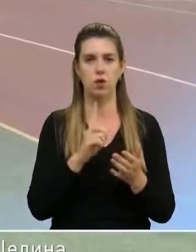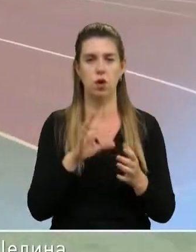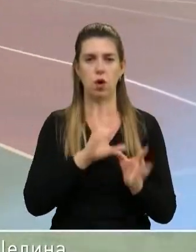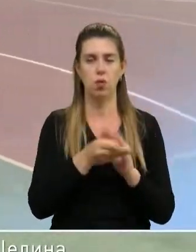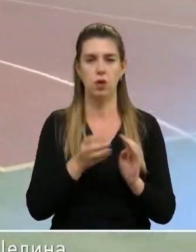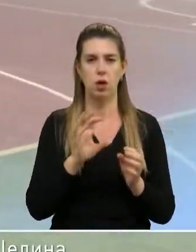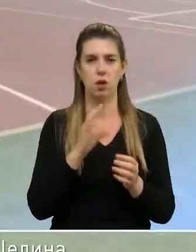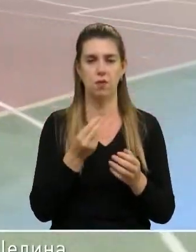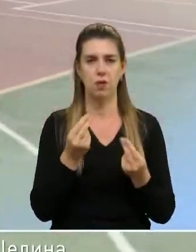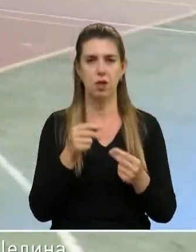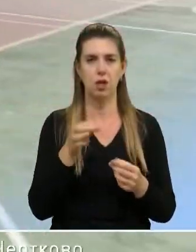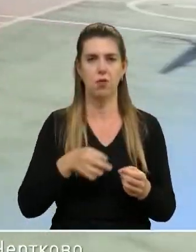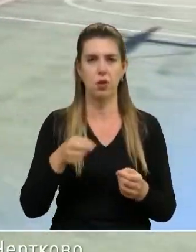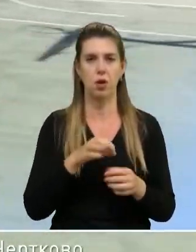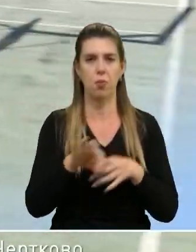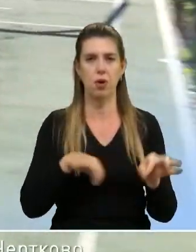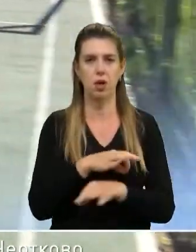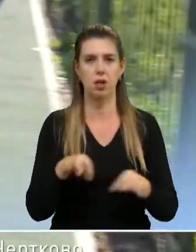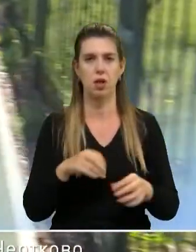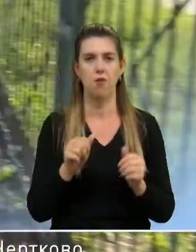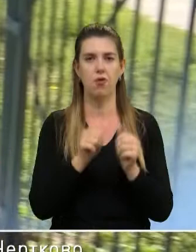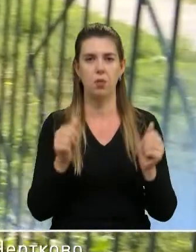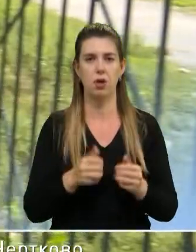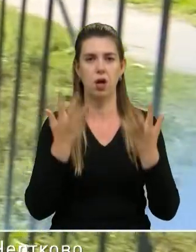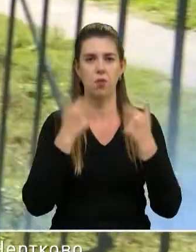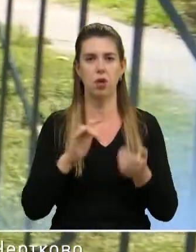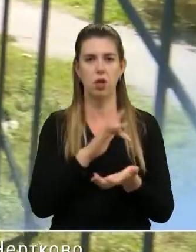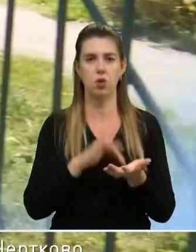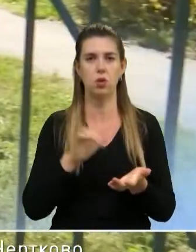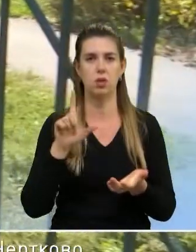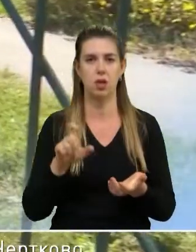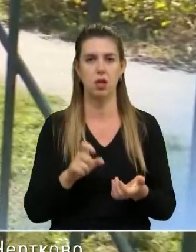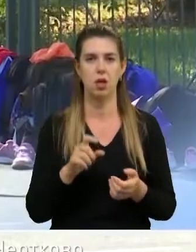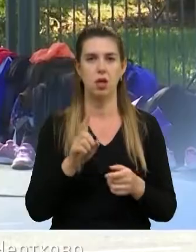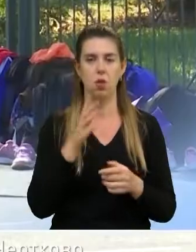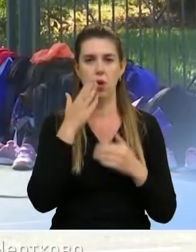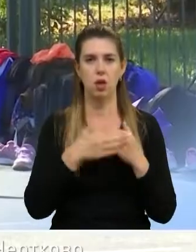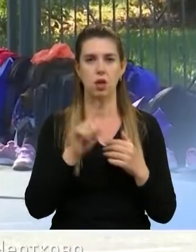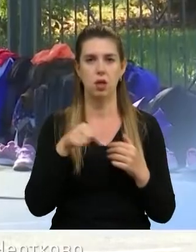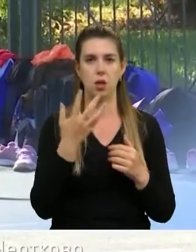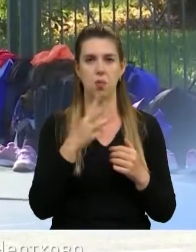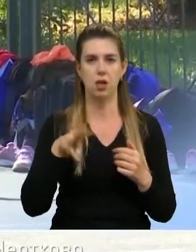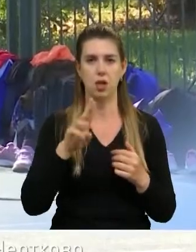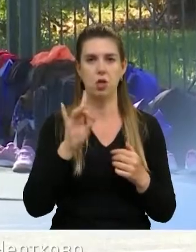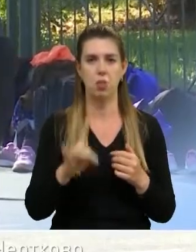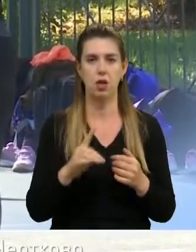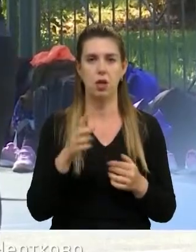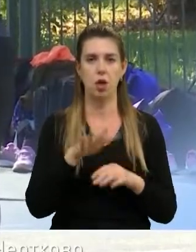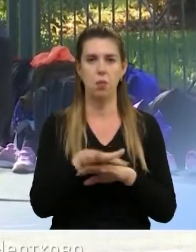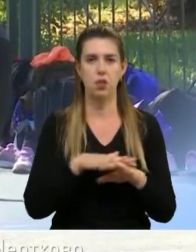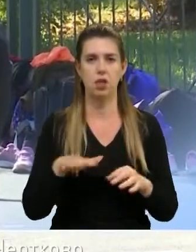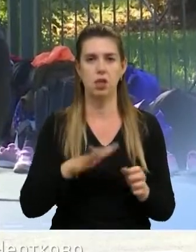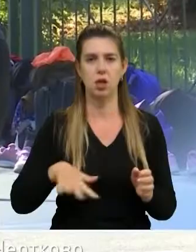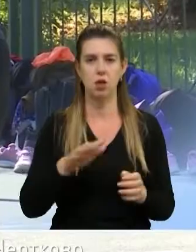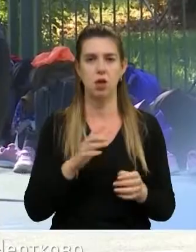объем финансирования регионального проекта «Формирование комфортной городской среды» составляет 1,5 миллиарда рублей. Общественные